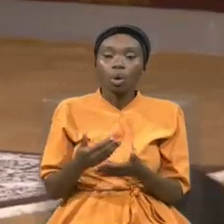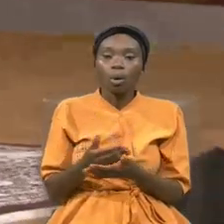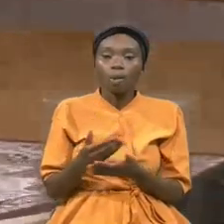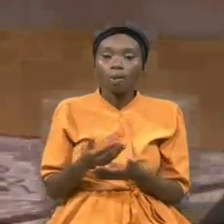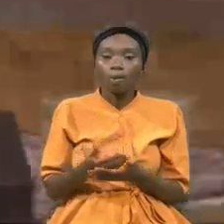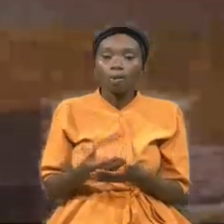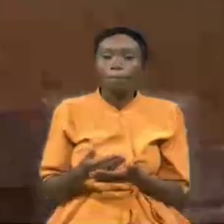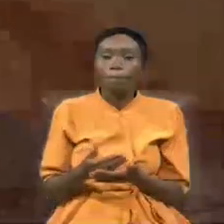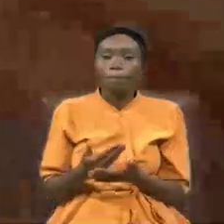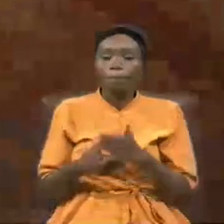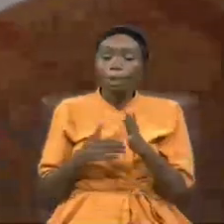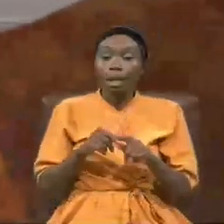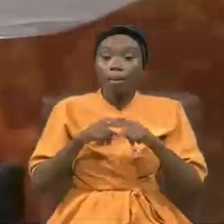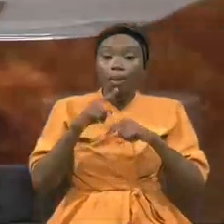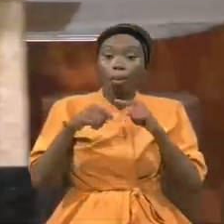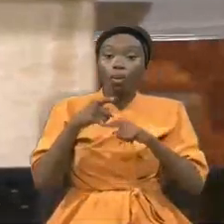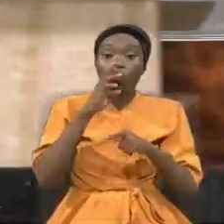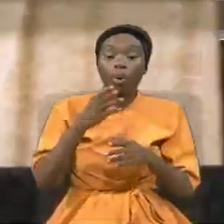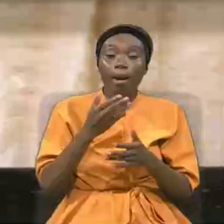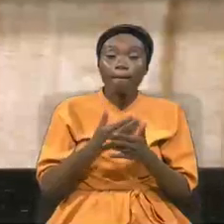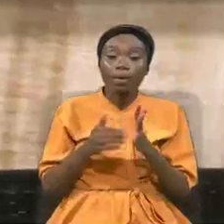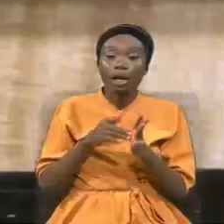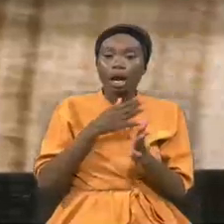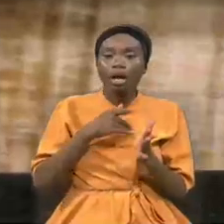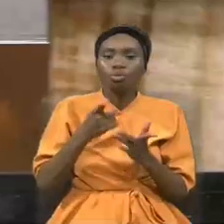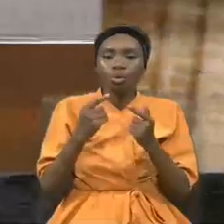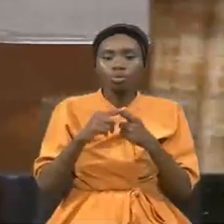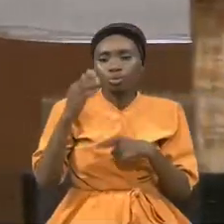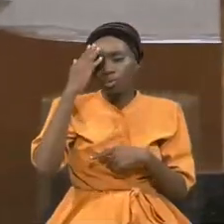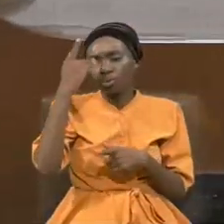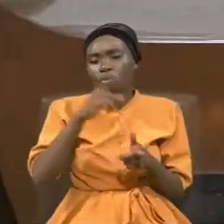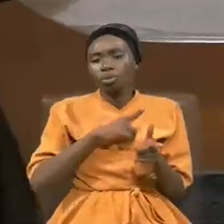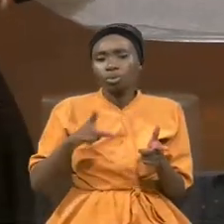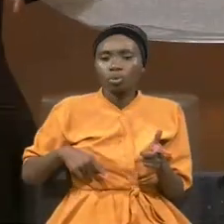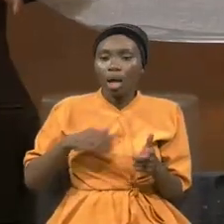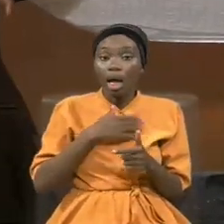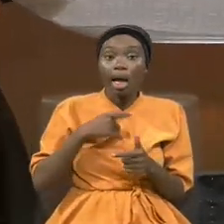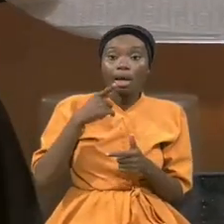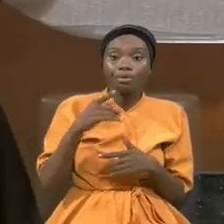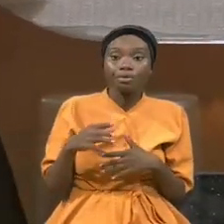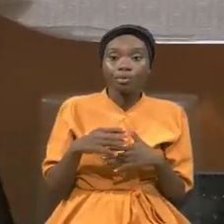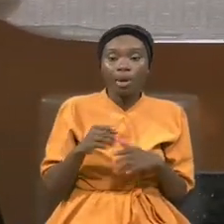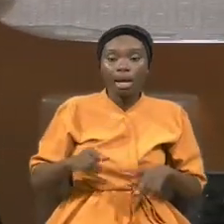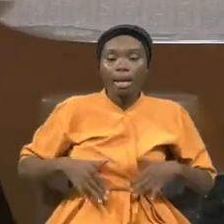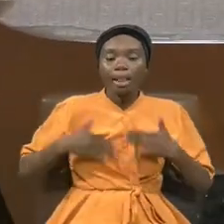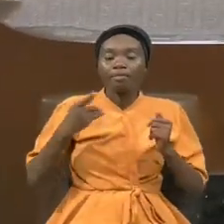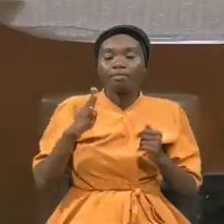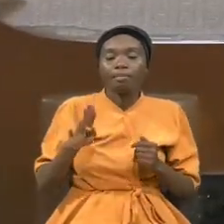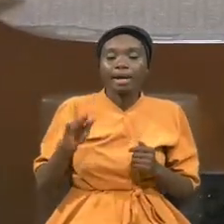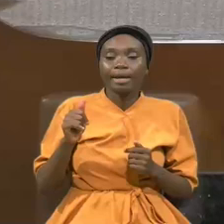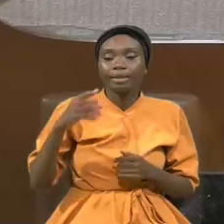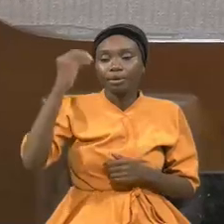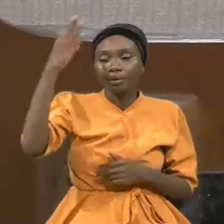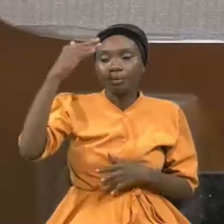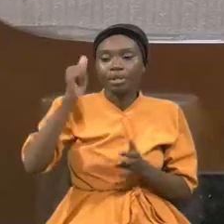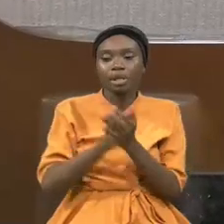lorsque vous êtes nés de nouveau, vous venez connaître le Seigneur, vous vivez par la grâce qui provient du